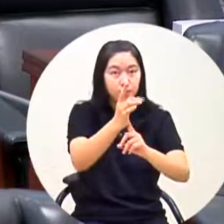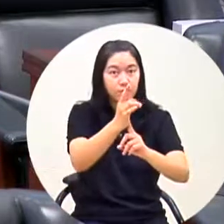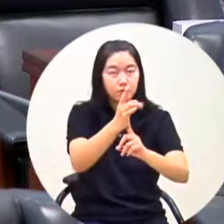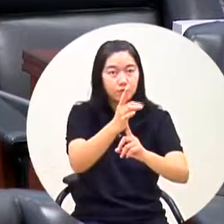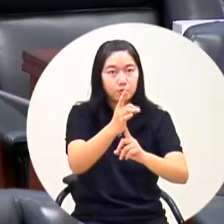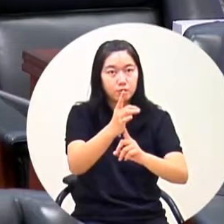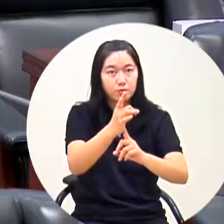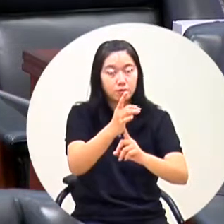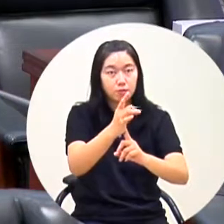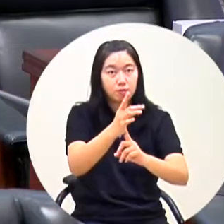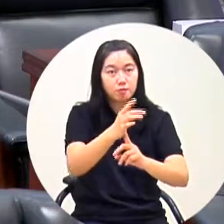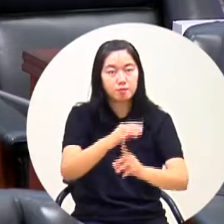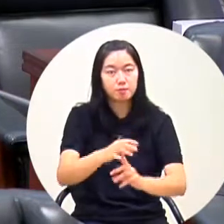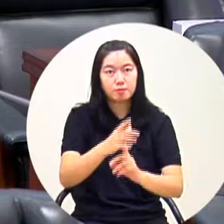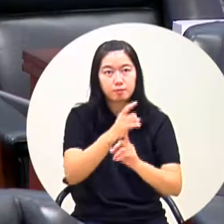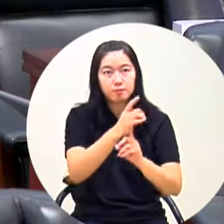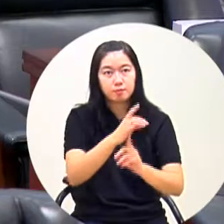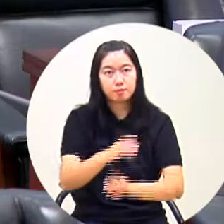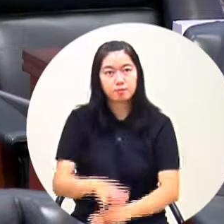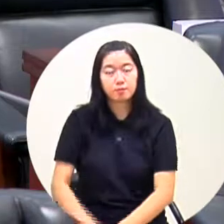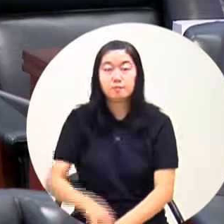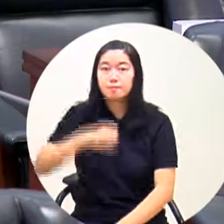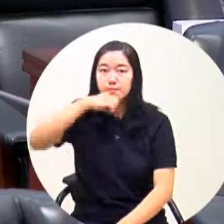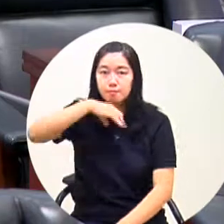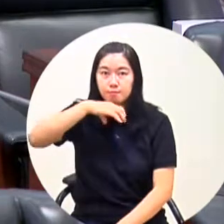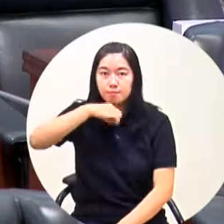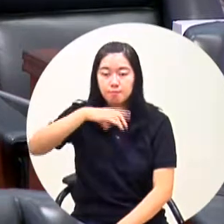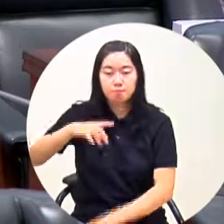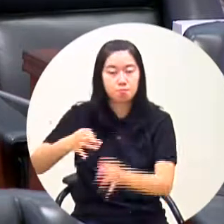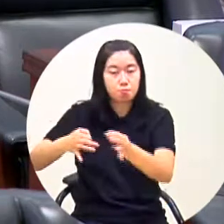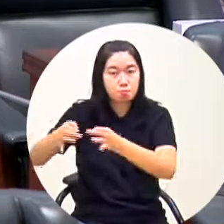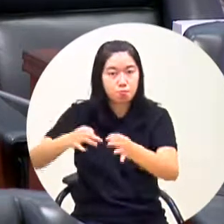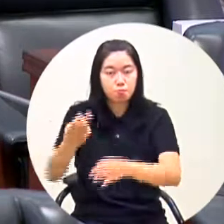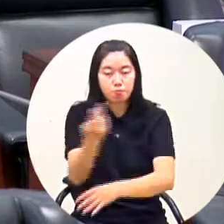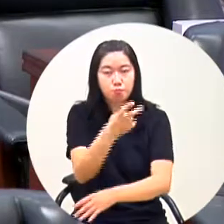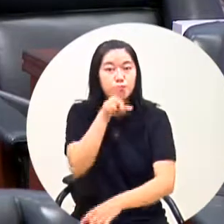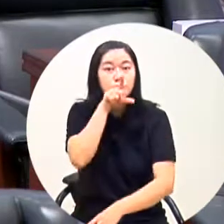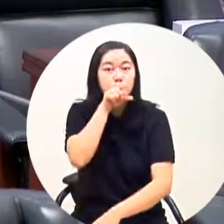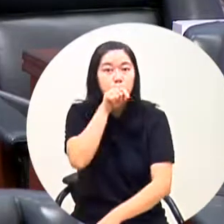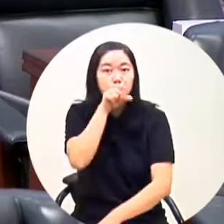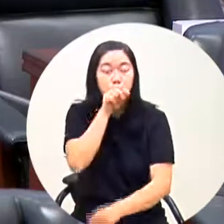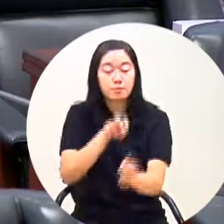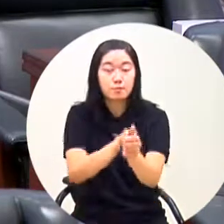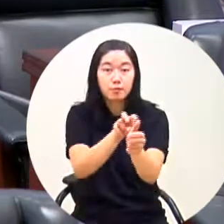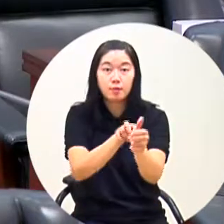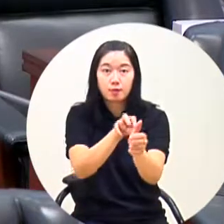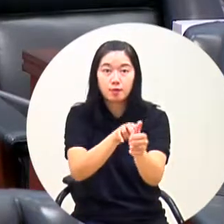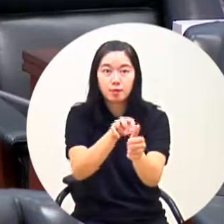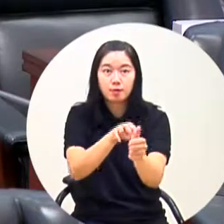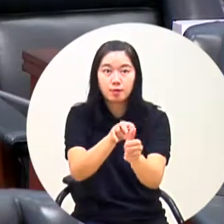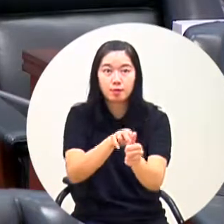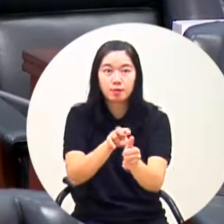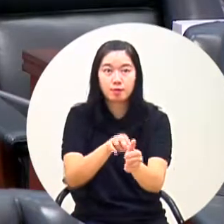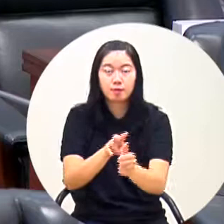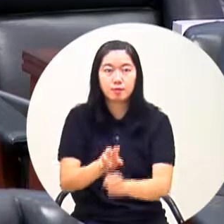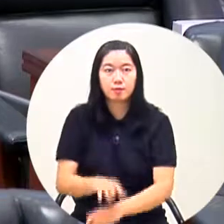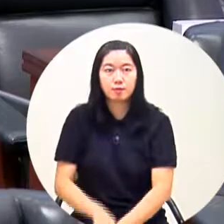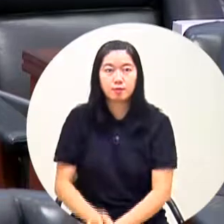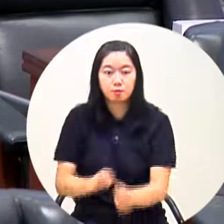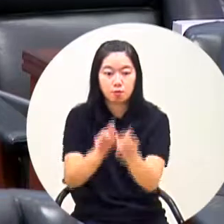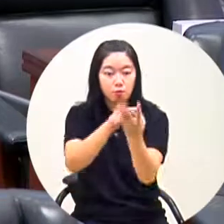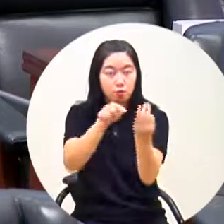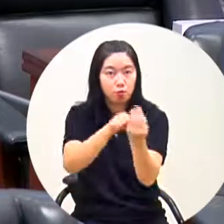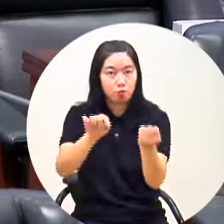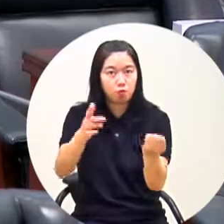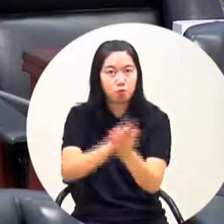顺还有林东行这两家饲养的鸡只，它的数量各